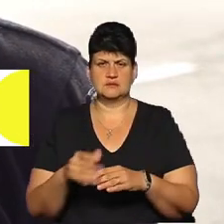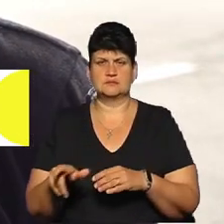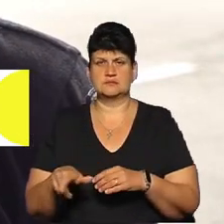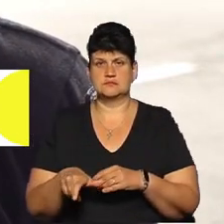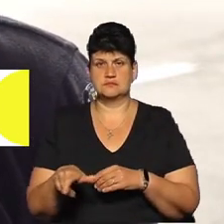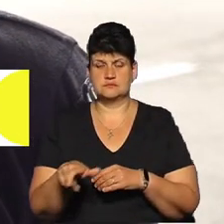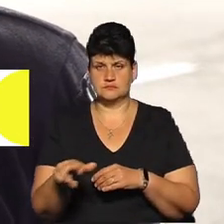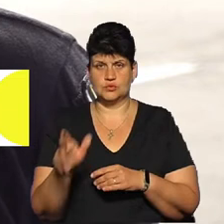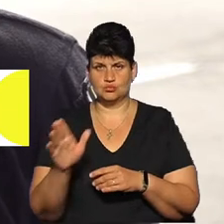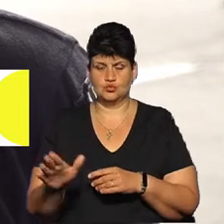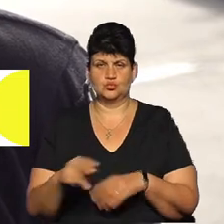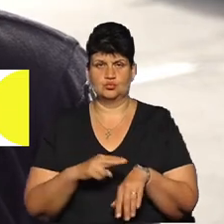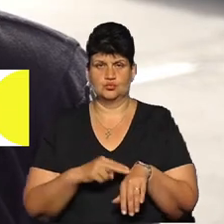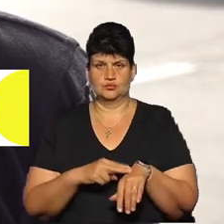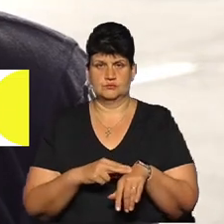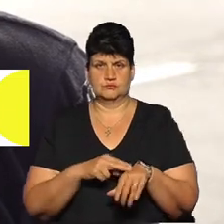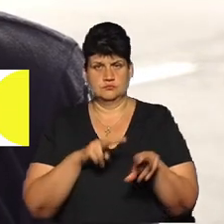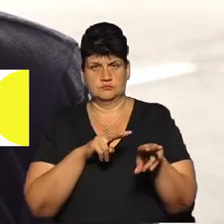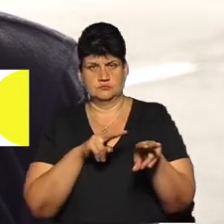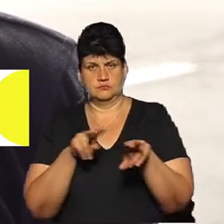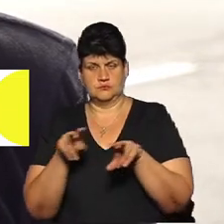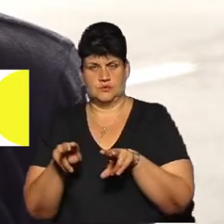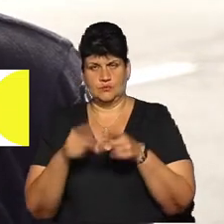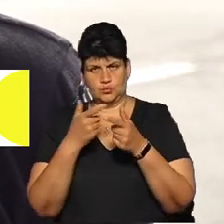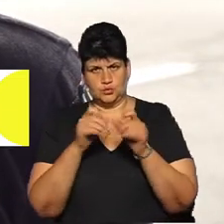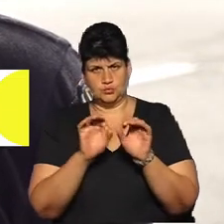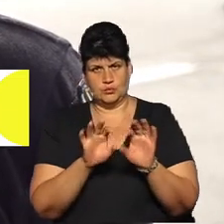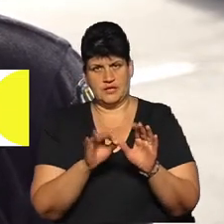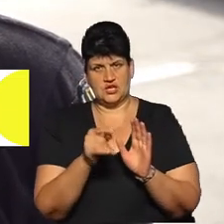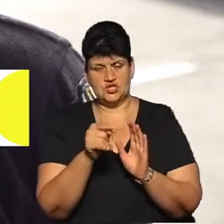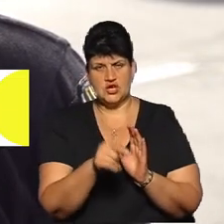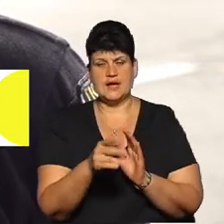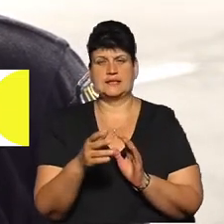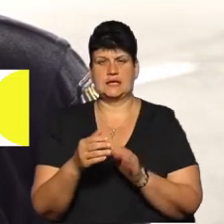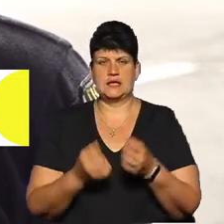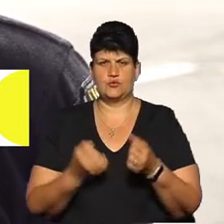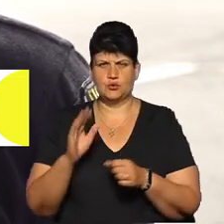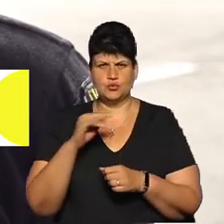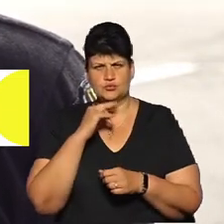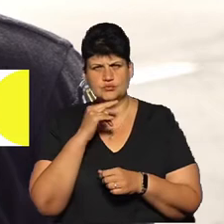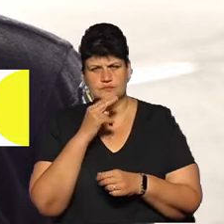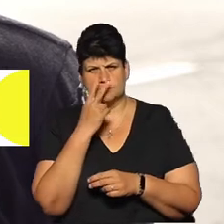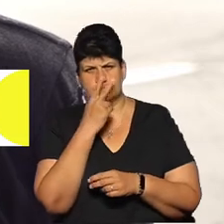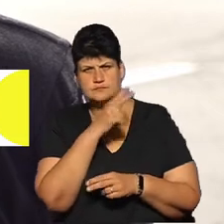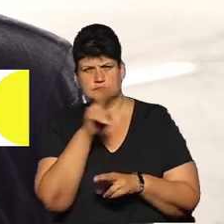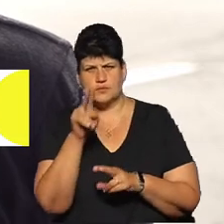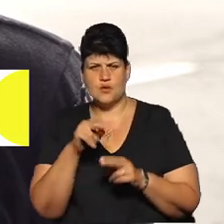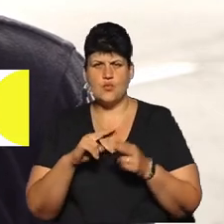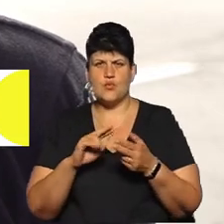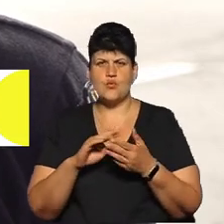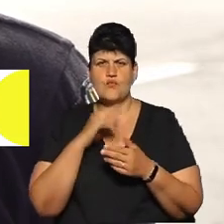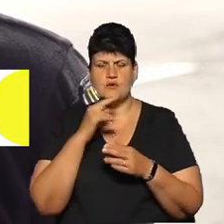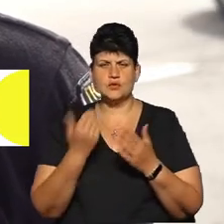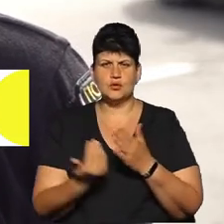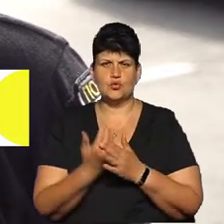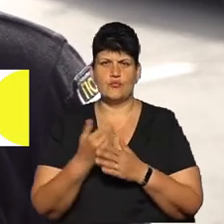наряди патрульної поліції. Для того, щоб попереджати водіїв, і водії будуть особливо звертати увагу на нові дорожні знаки і нову дорожню розмітку. Тобто